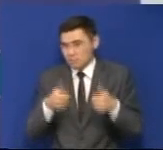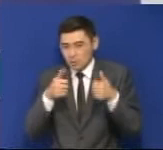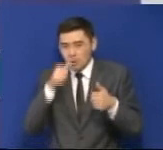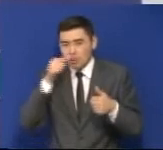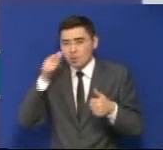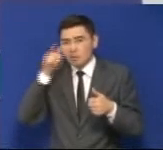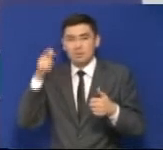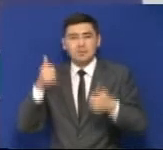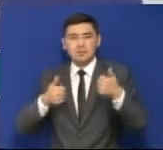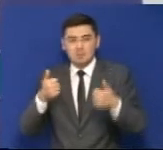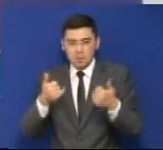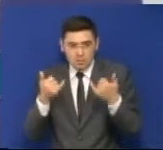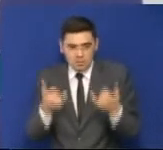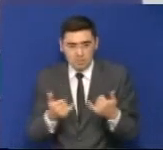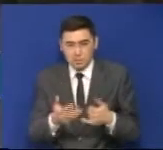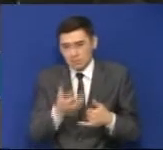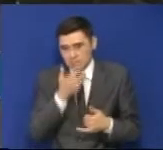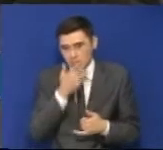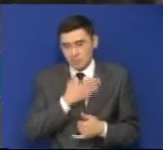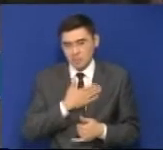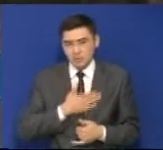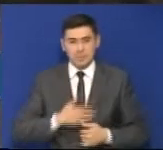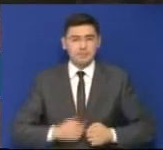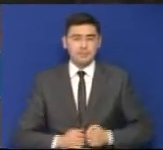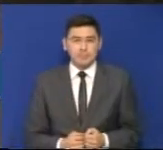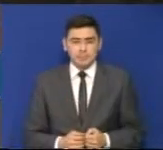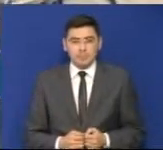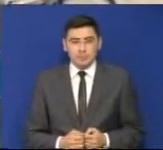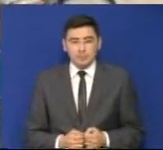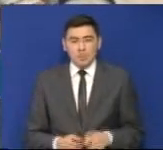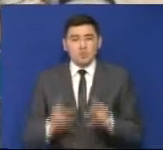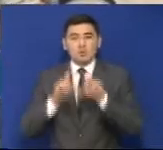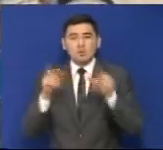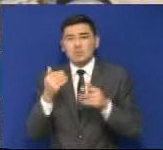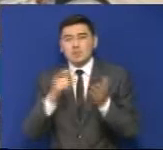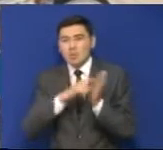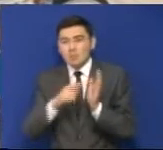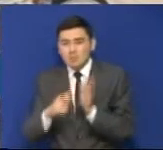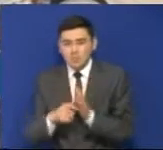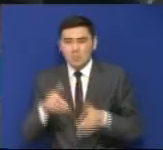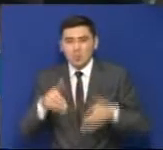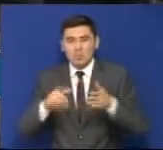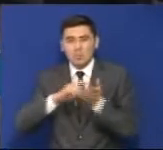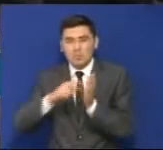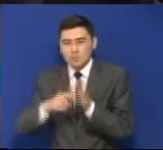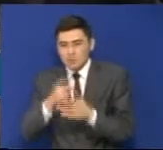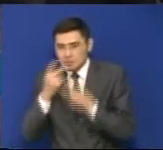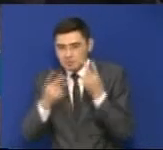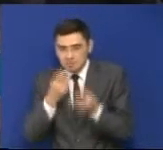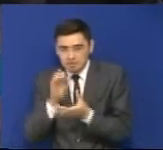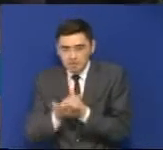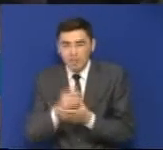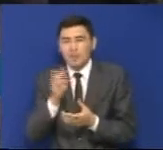ұлтарғағында үлкен деңгейде жұмыс істеп тұр қазір. Қала әкімі мектептегі сыныптар мен робототехника кабинетінің жұмысымен танысып,